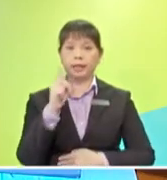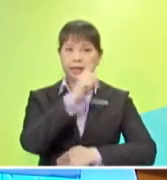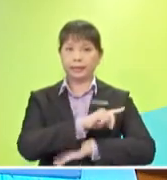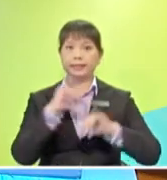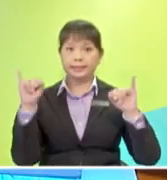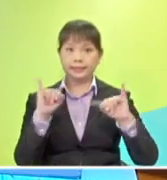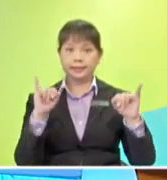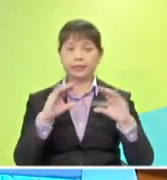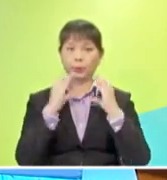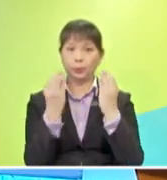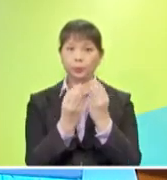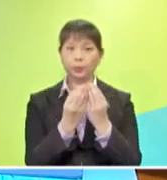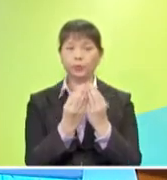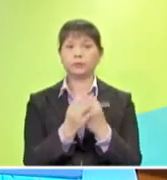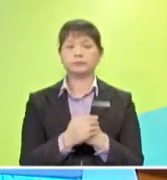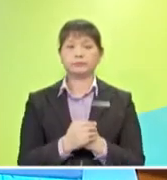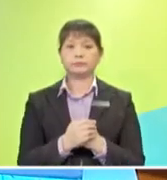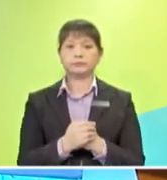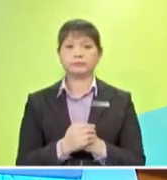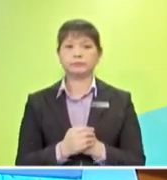persekolahan setiap minggu